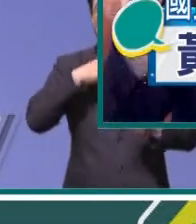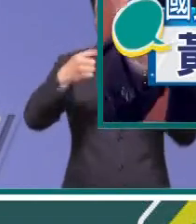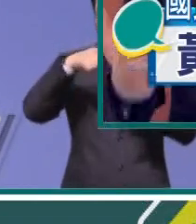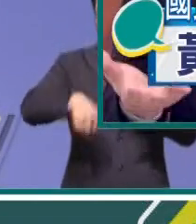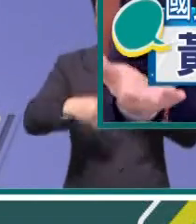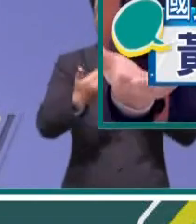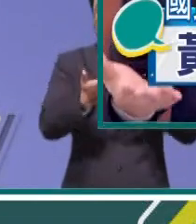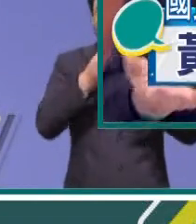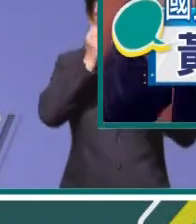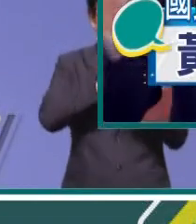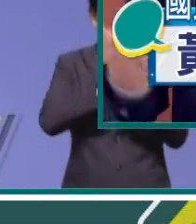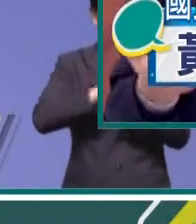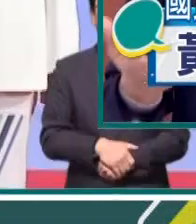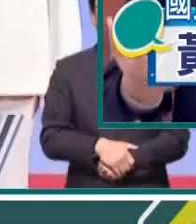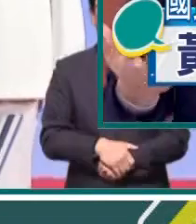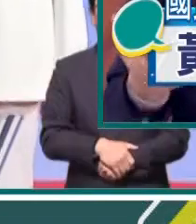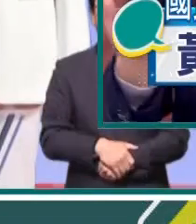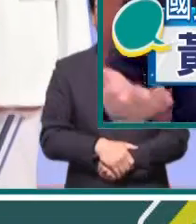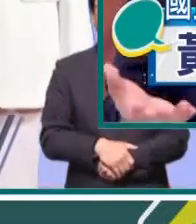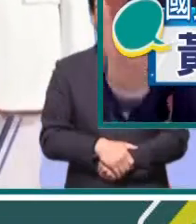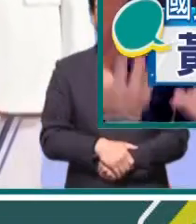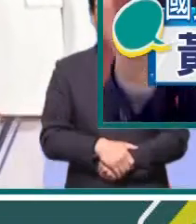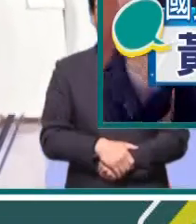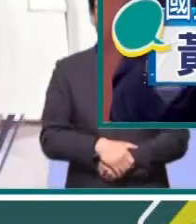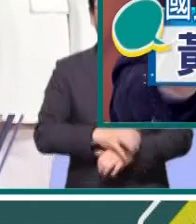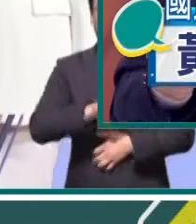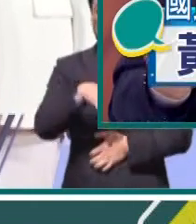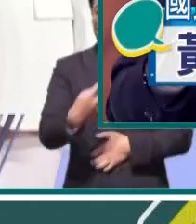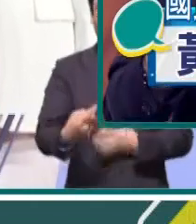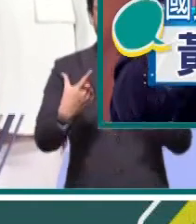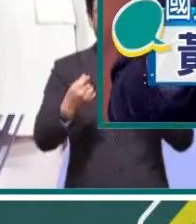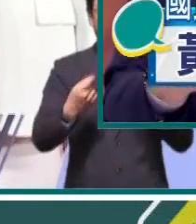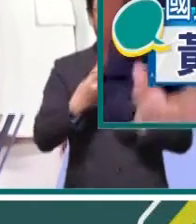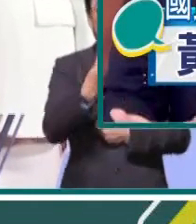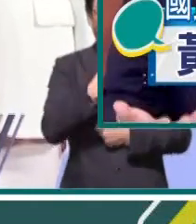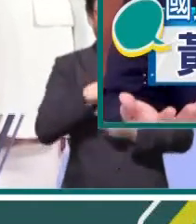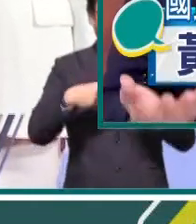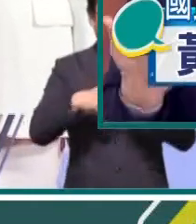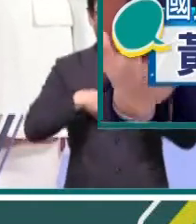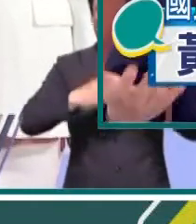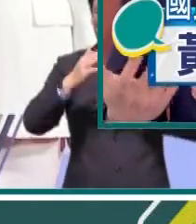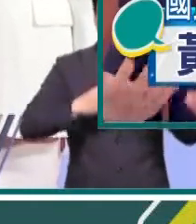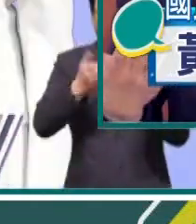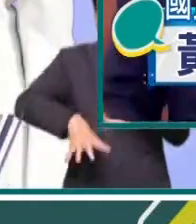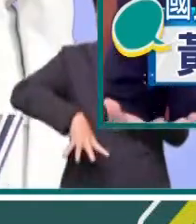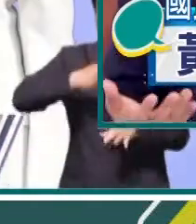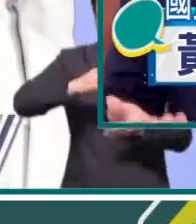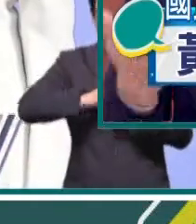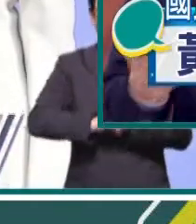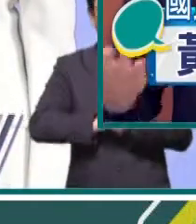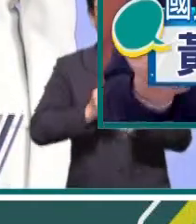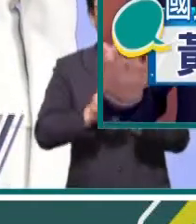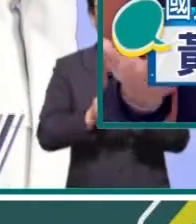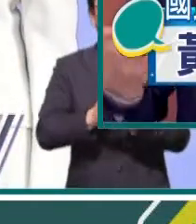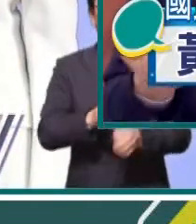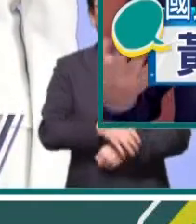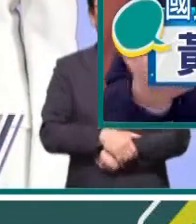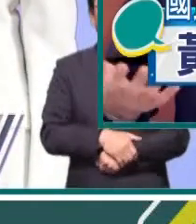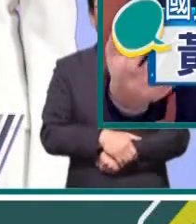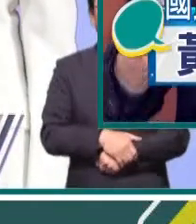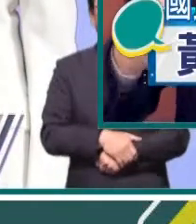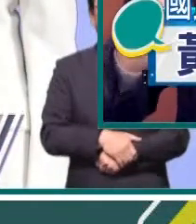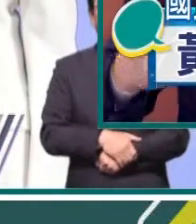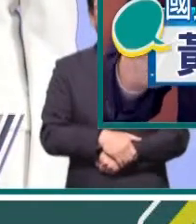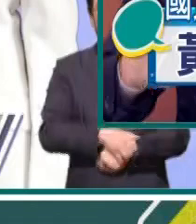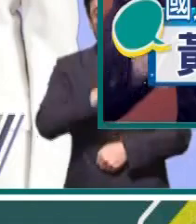机构评价哦，这几年台北市政的发展，或者说对柯文哲市政的满意度，东西掉卡背嘛，就这一点你没有办法